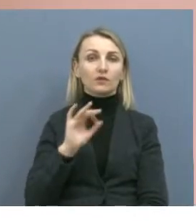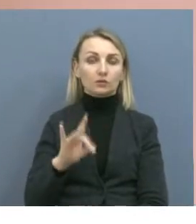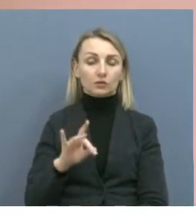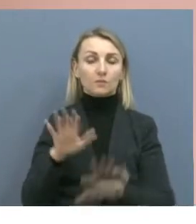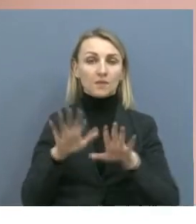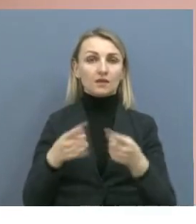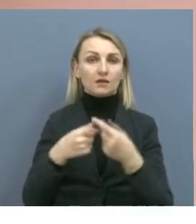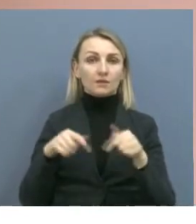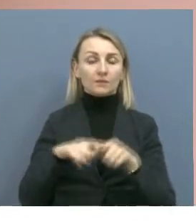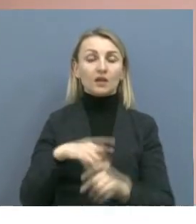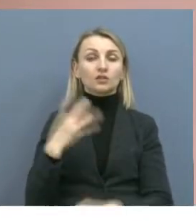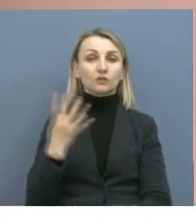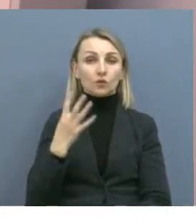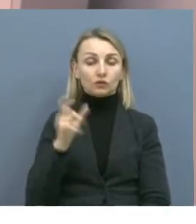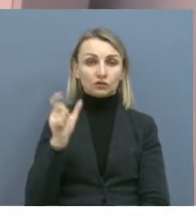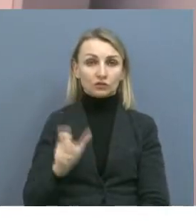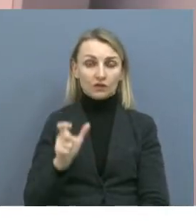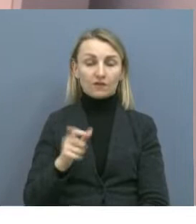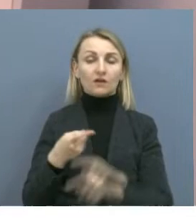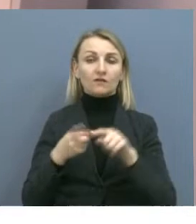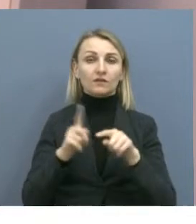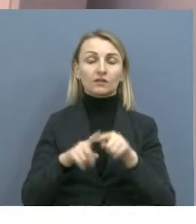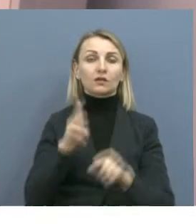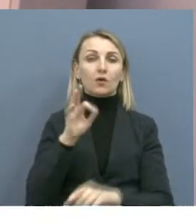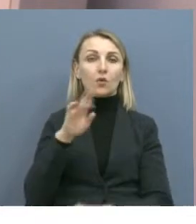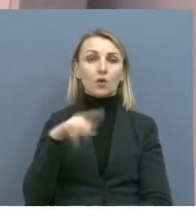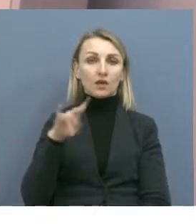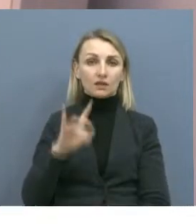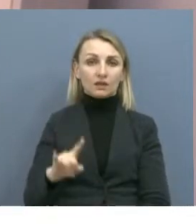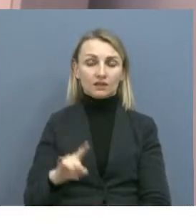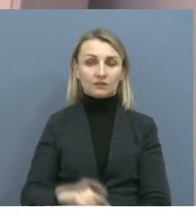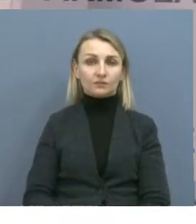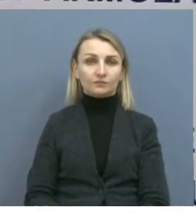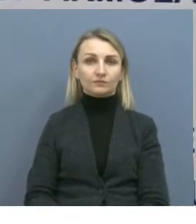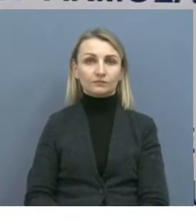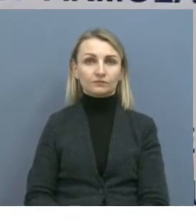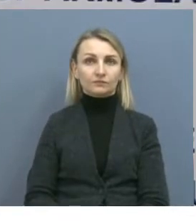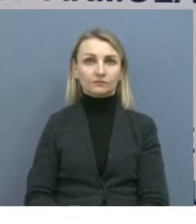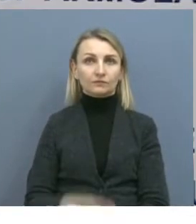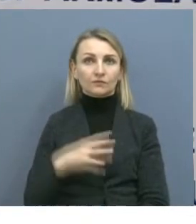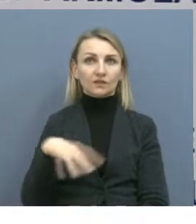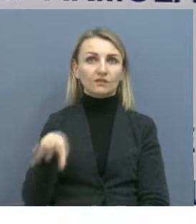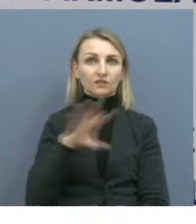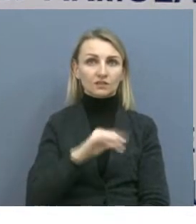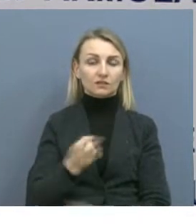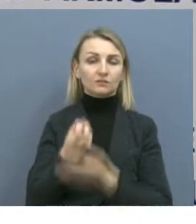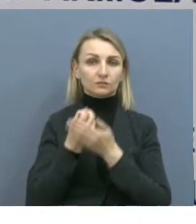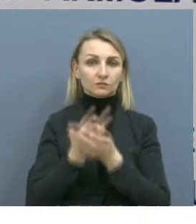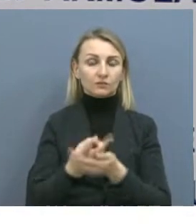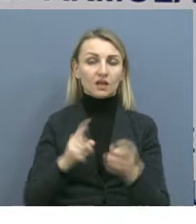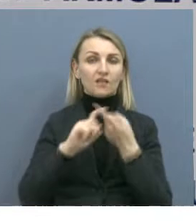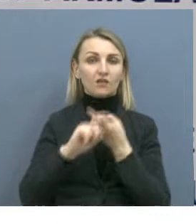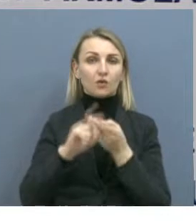пациент – житель села Коянды, имевший контакт по работе в столице с больным коронавирусной инфекцией. Все госпитализированы в инфекционном